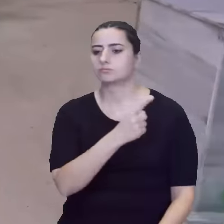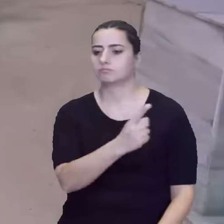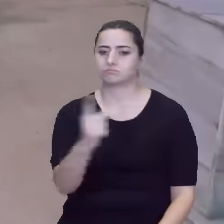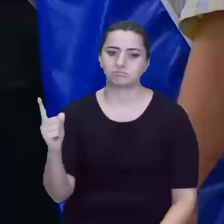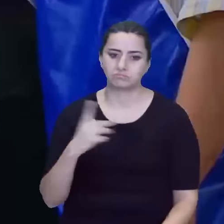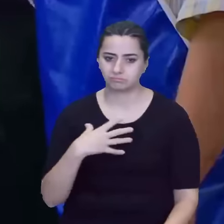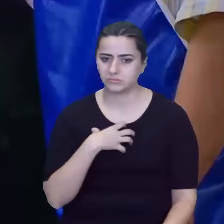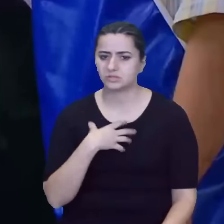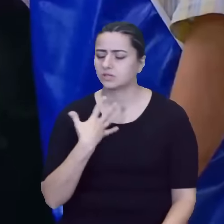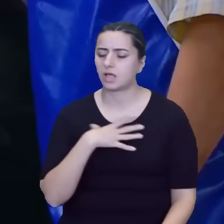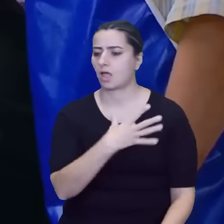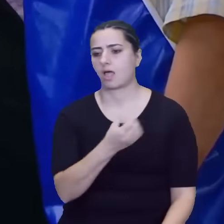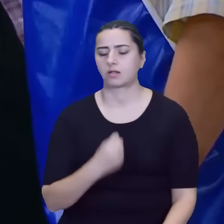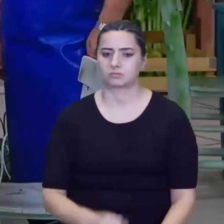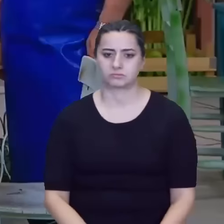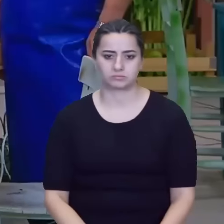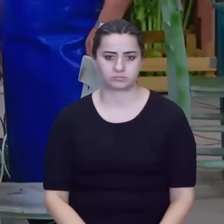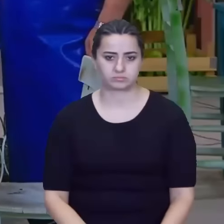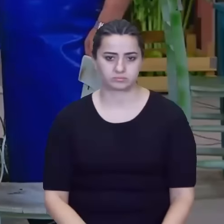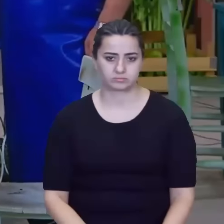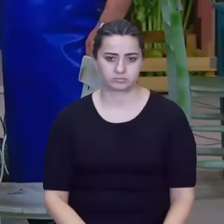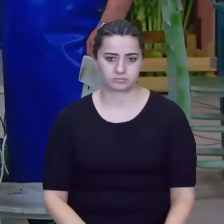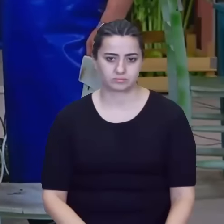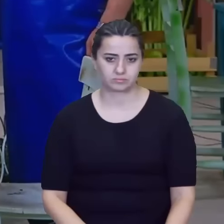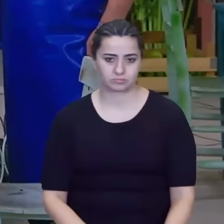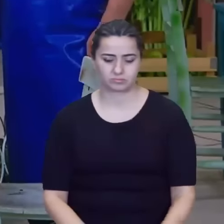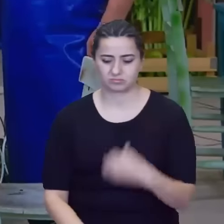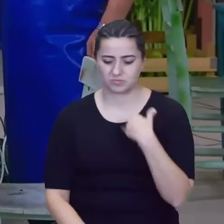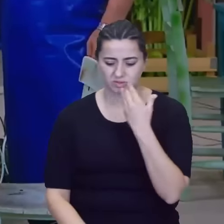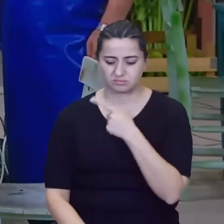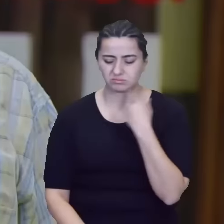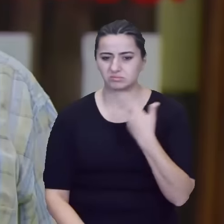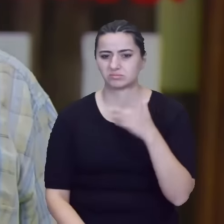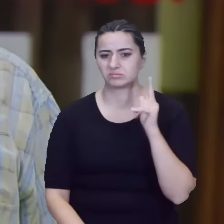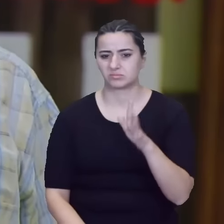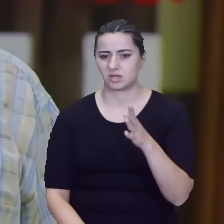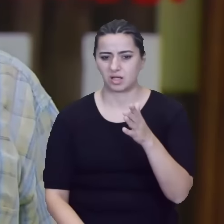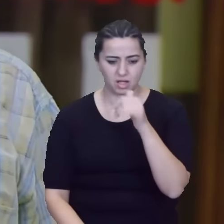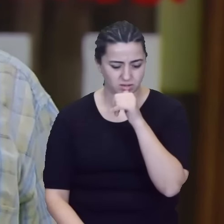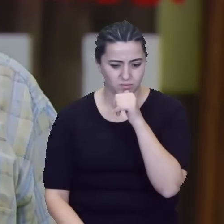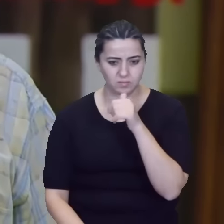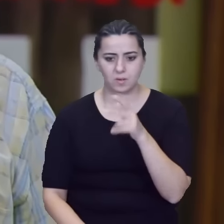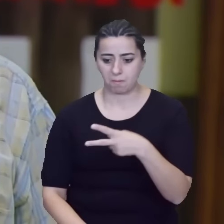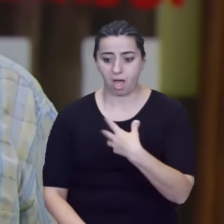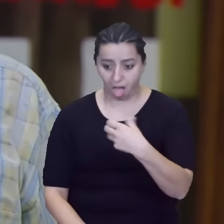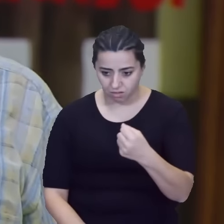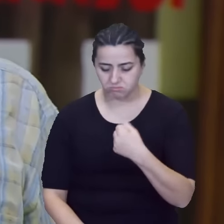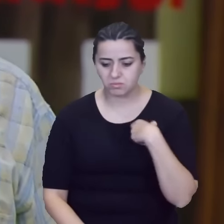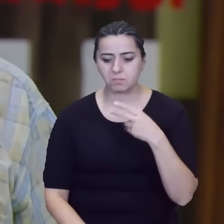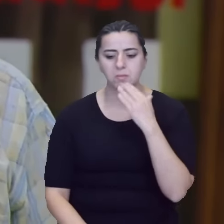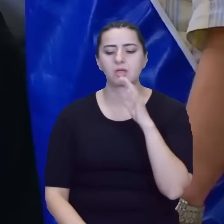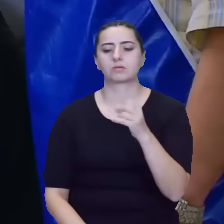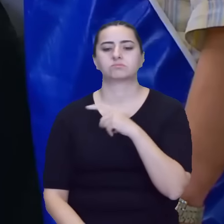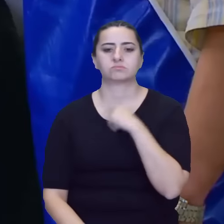herkese, benden. Ne kadar istiyorsan alabilirsin. Buyur. Ya benim ne işim olur peynirle, çökelekle ya? Adam benden balıkla hamsi aldığım için ben peynir